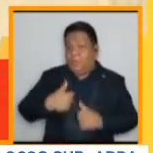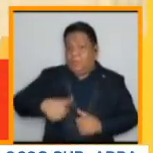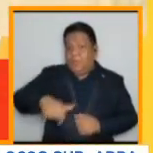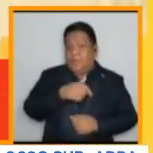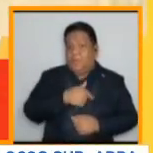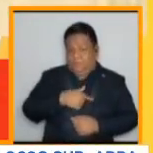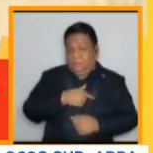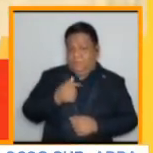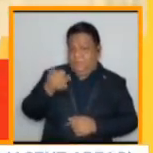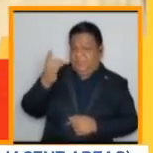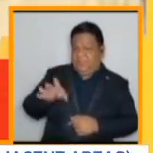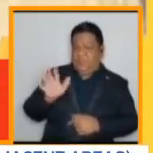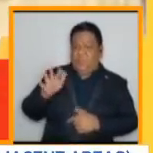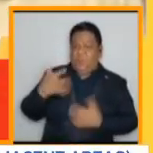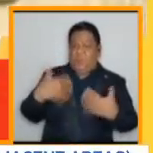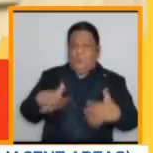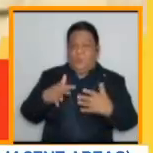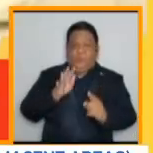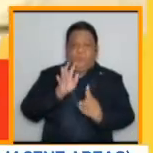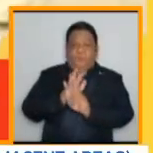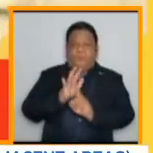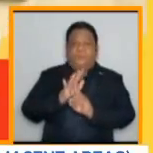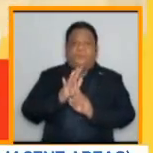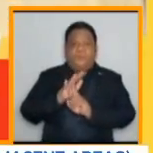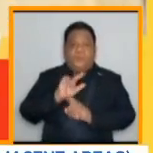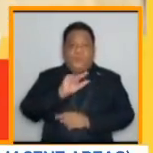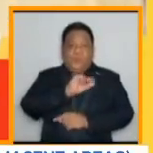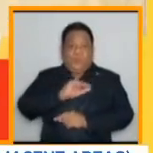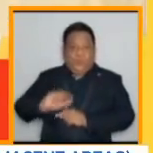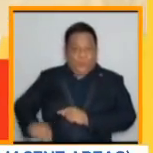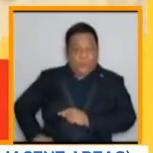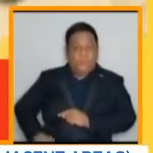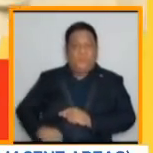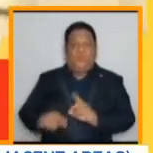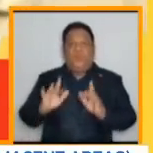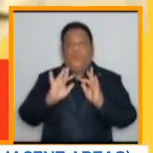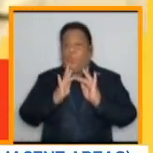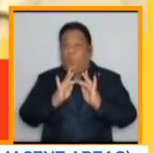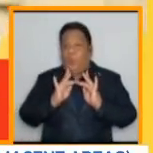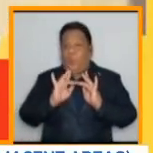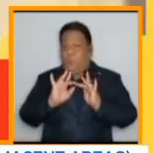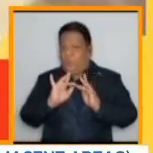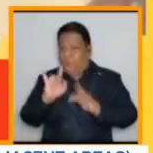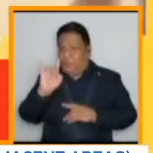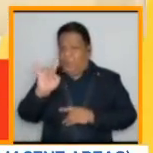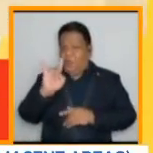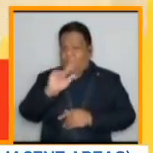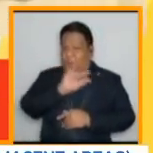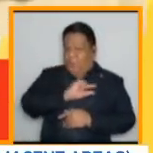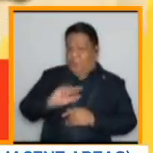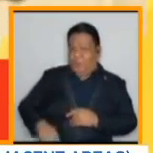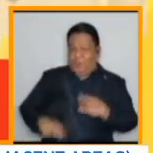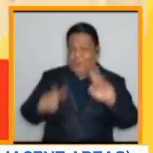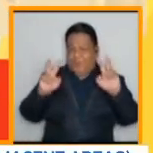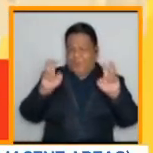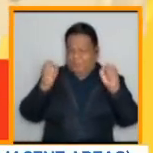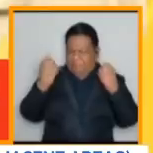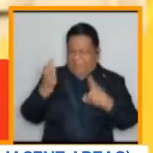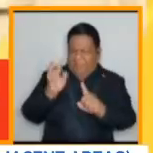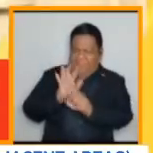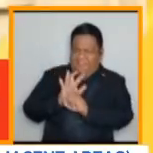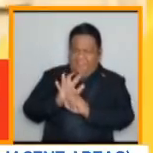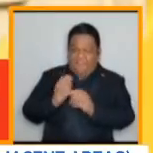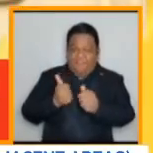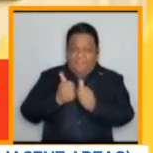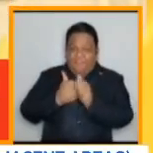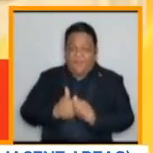queen, nag-iisang social media queen na may followers, Miss Marian Rivera. Hi!